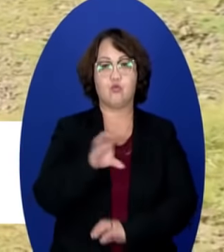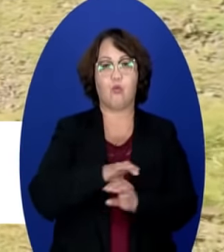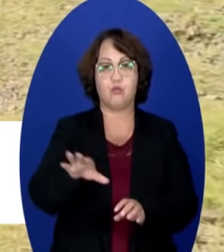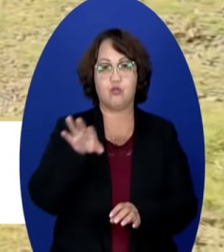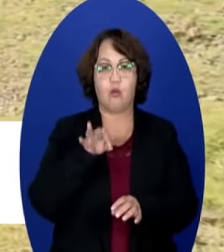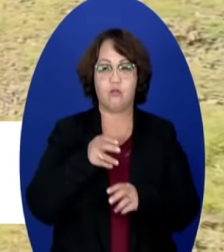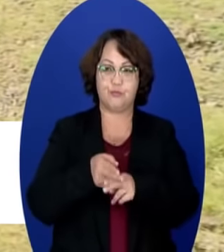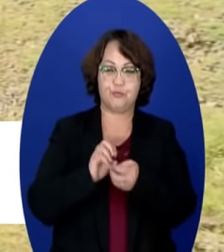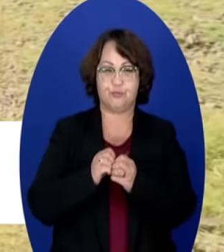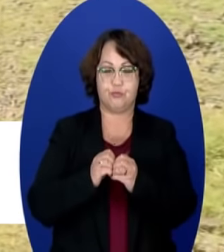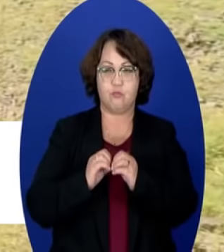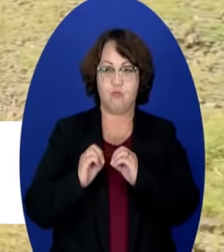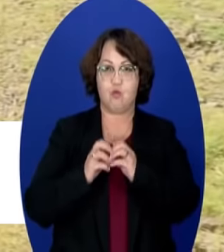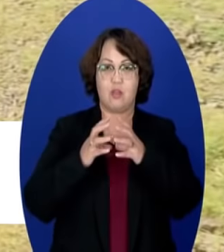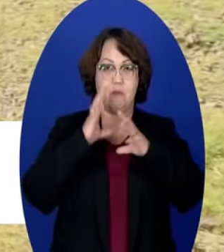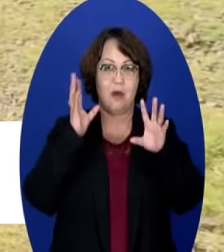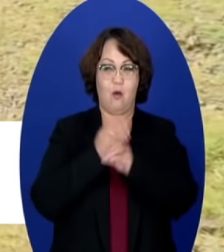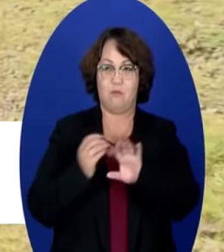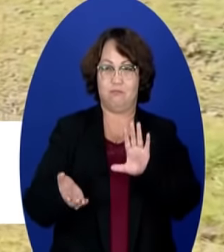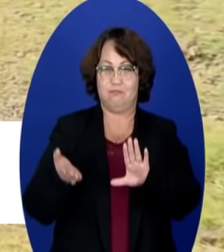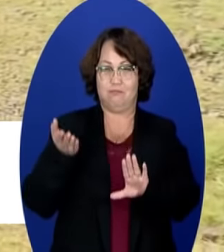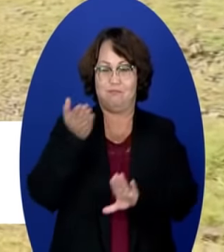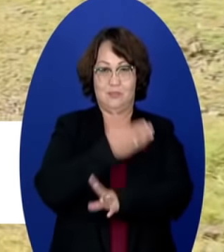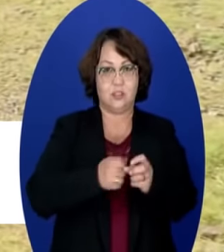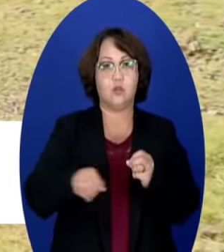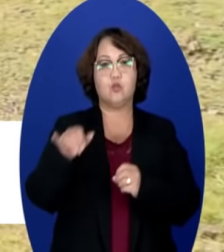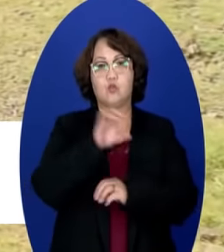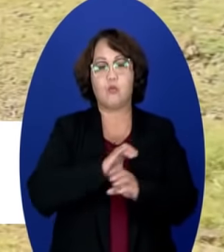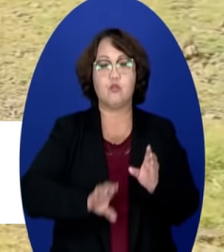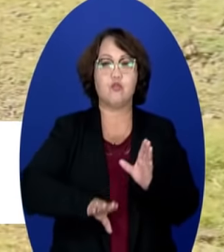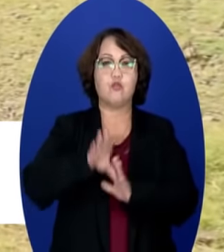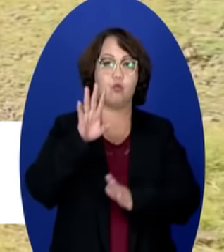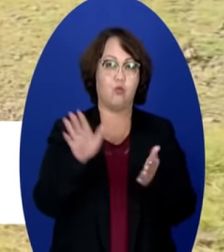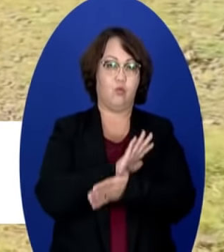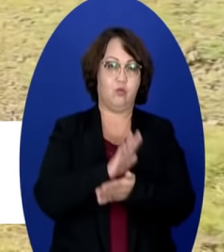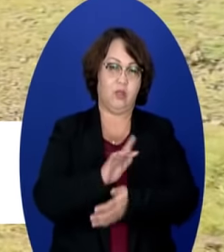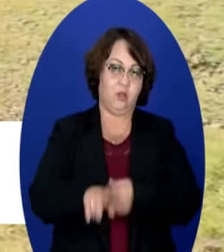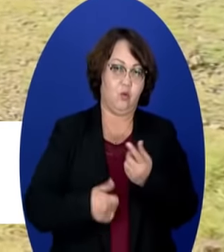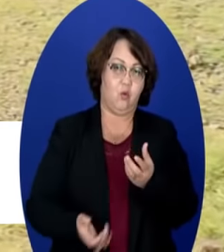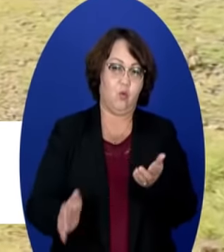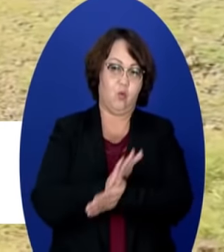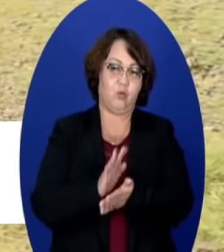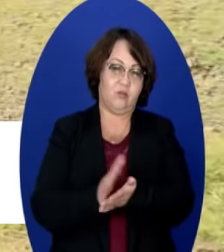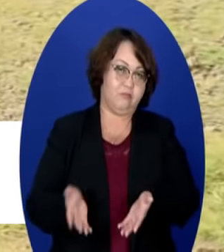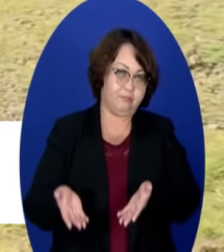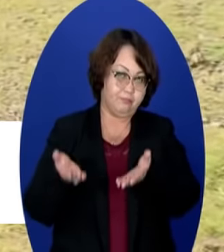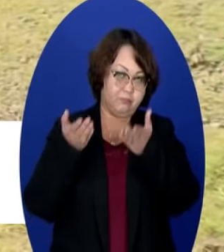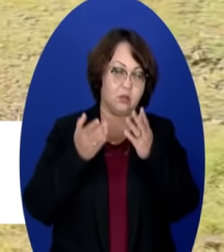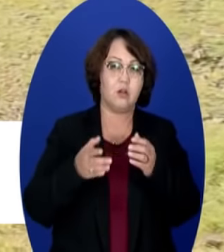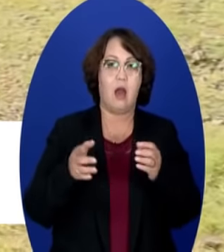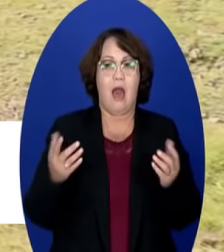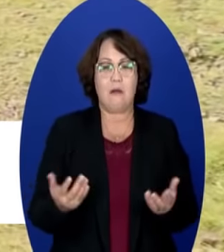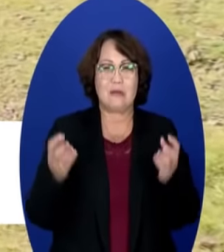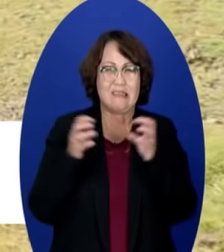төвд зогц байдлаар бүтээн байгуулалт хийгдснээрээ сумын хөгжлийг бас илүү дөлхөө бий болгох. За дээрэс нь төвлөрлийг сааруулахдаг